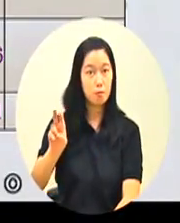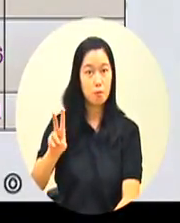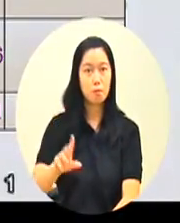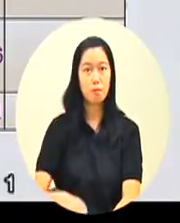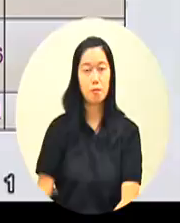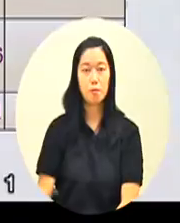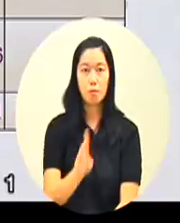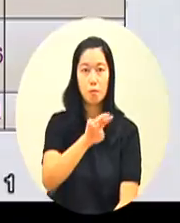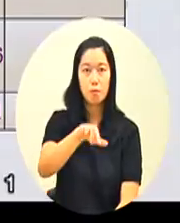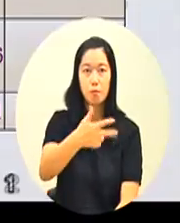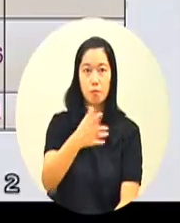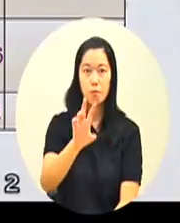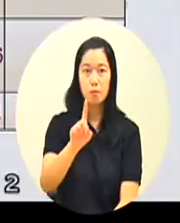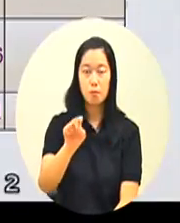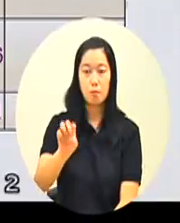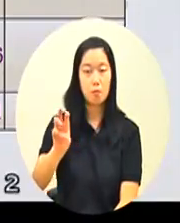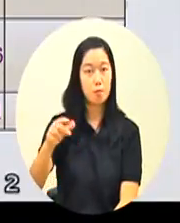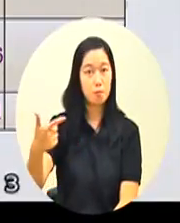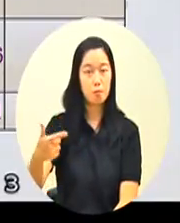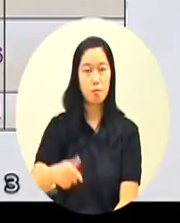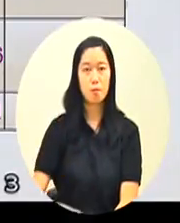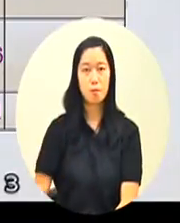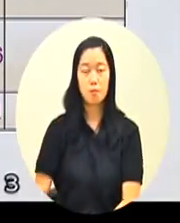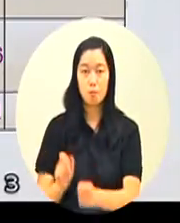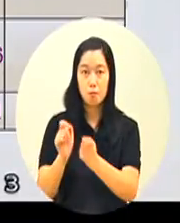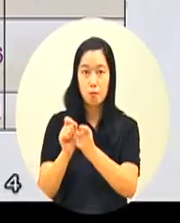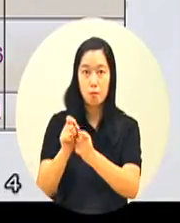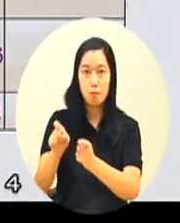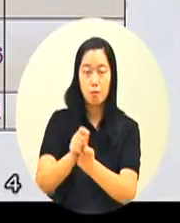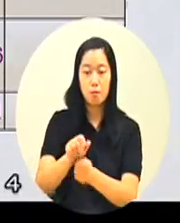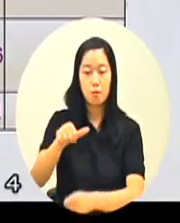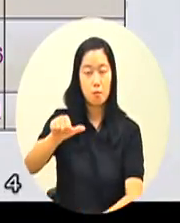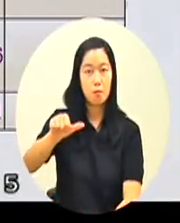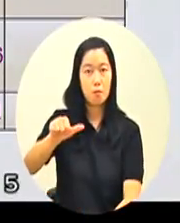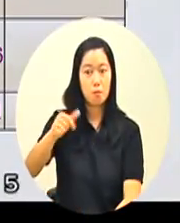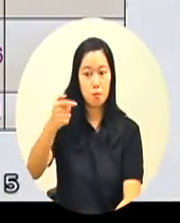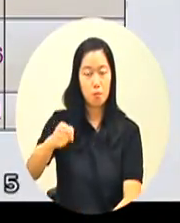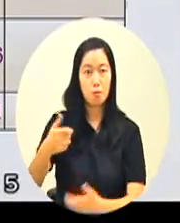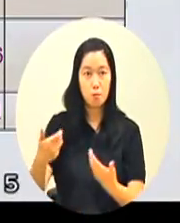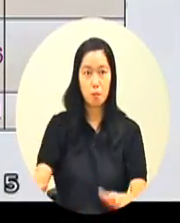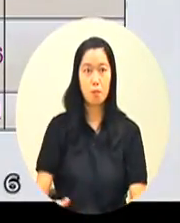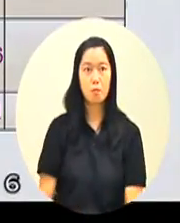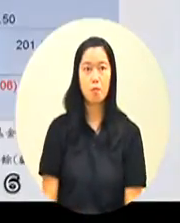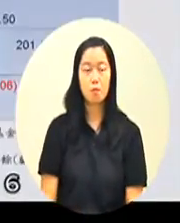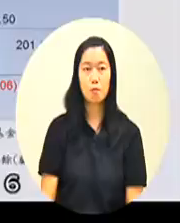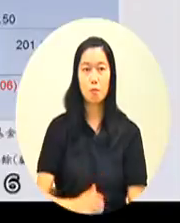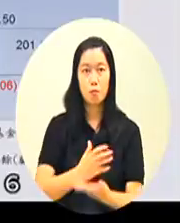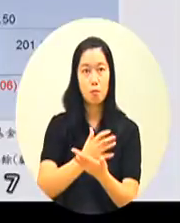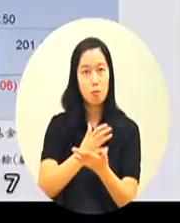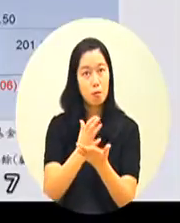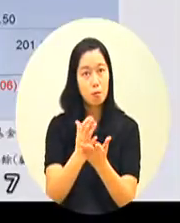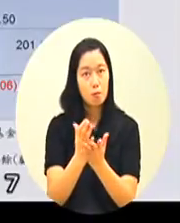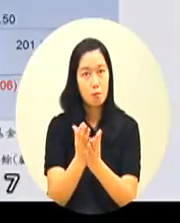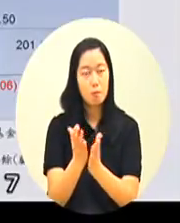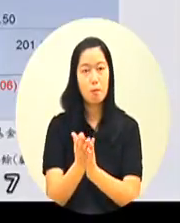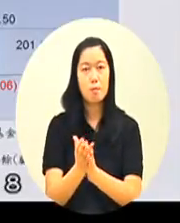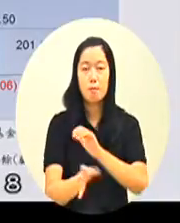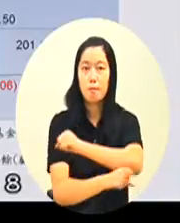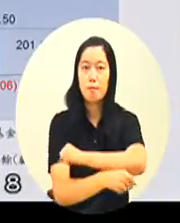用途是2780亿，那短处的有5亿多。那在各类型的基金里面，我们可以看